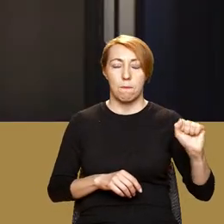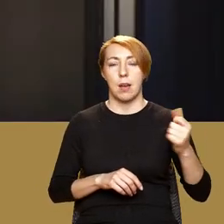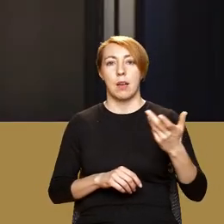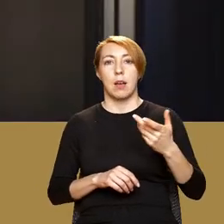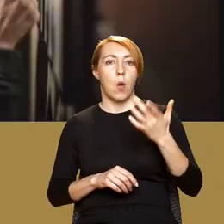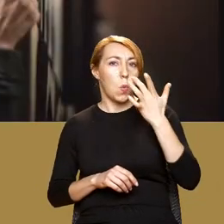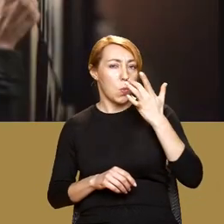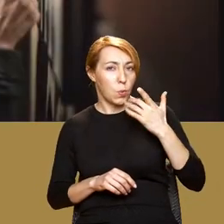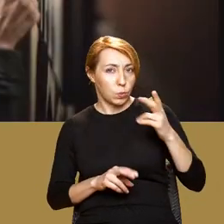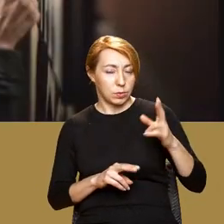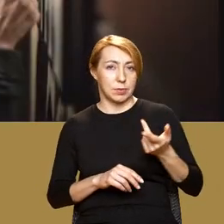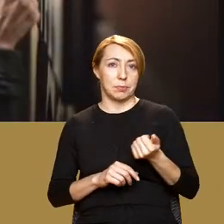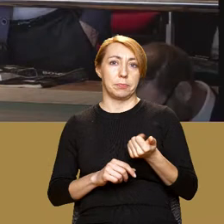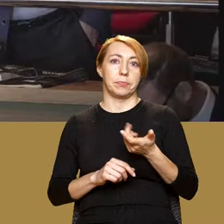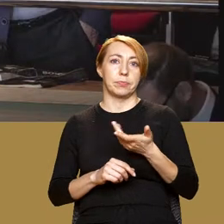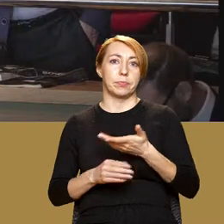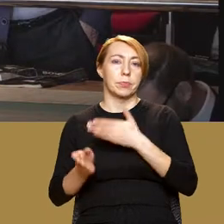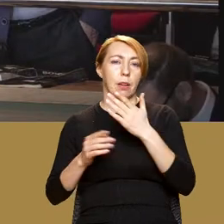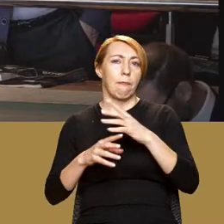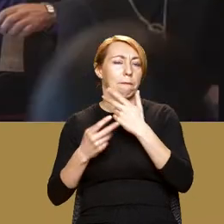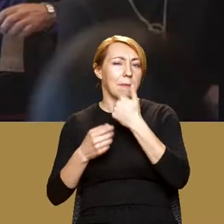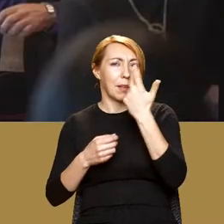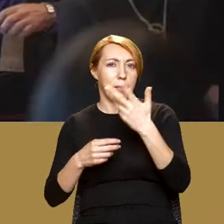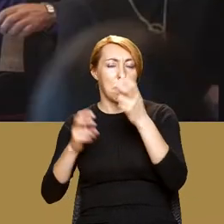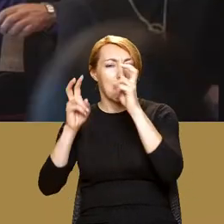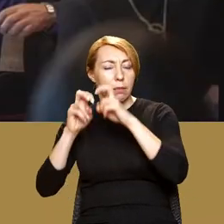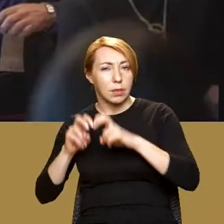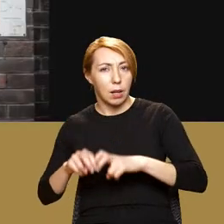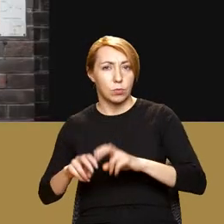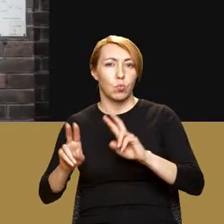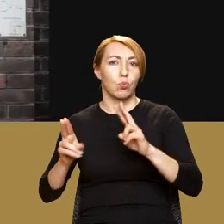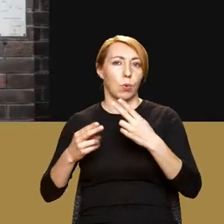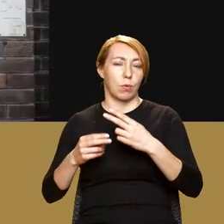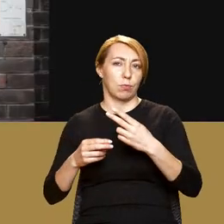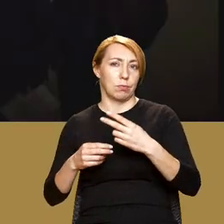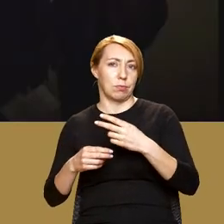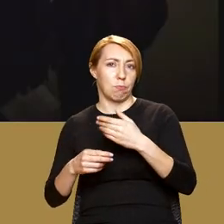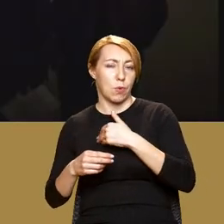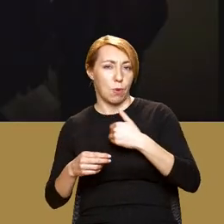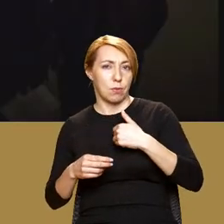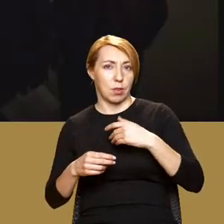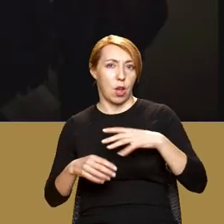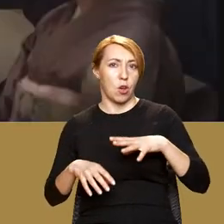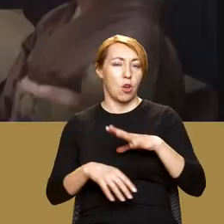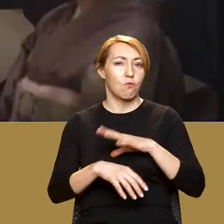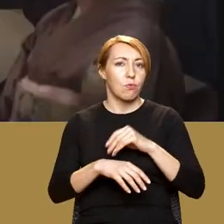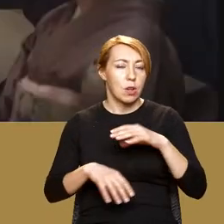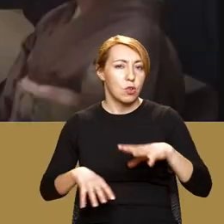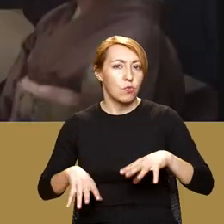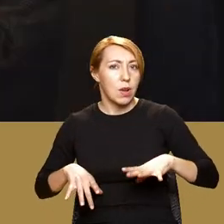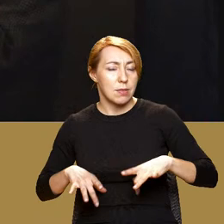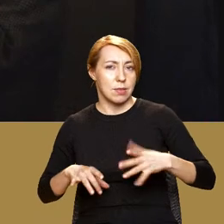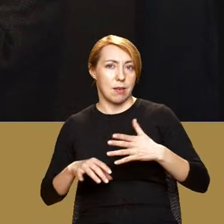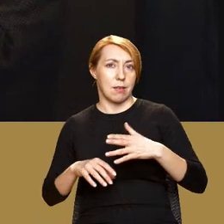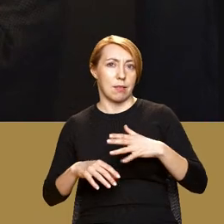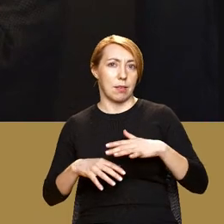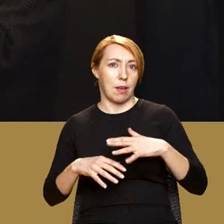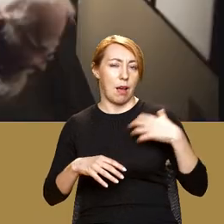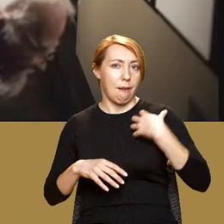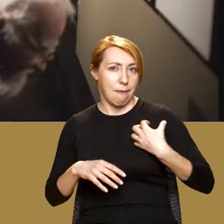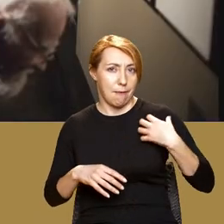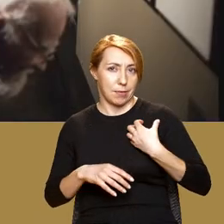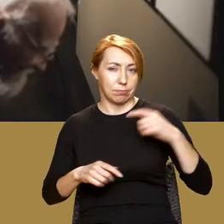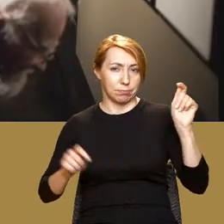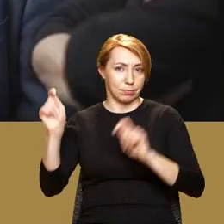ale też wiele badaczy z Rosji, Polski, Szwajcarii i Wielkiej Brytanii. Podczas tej